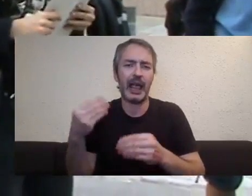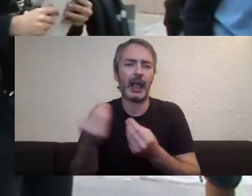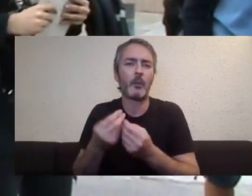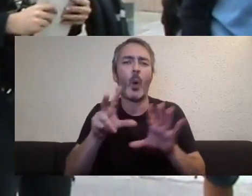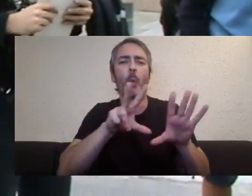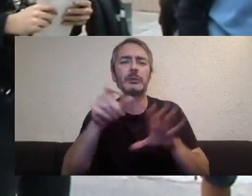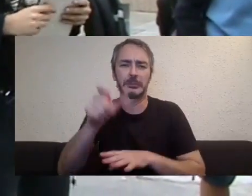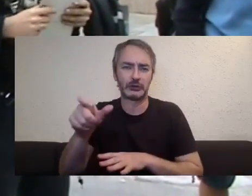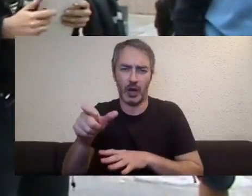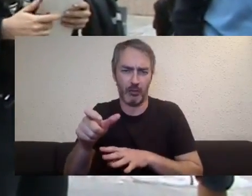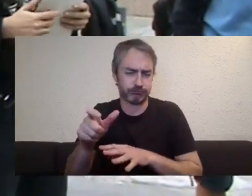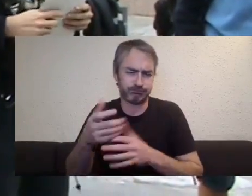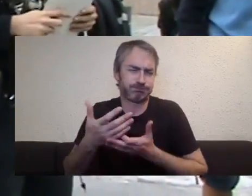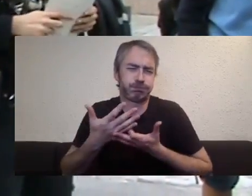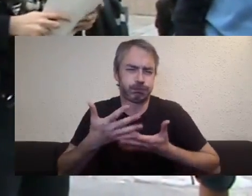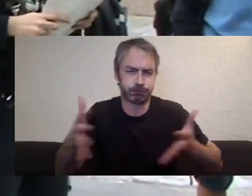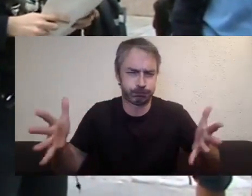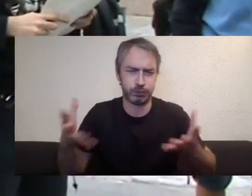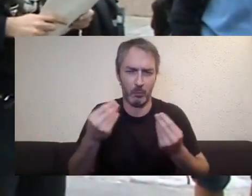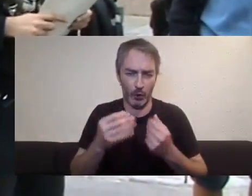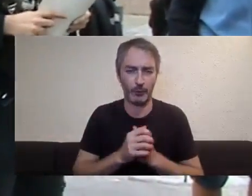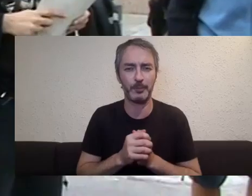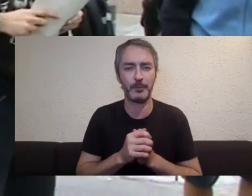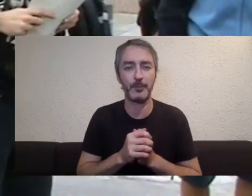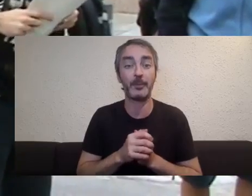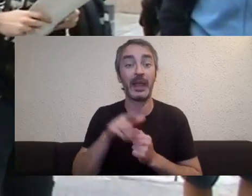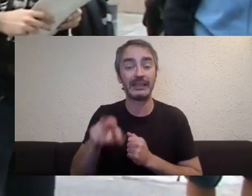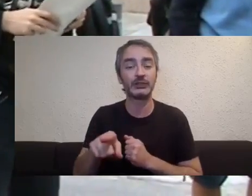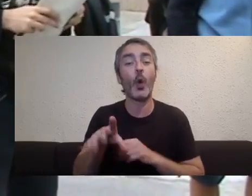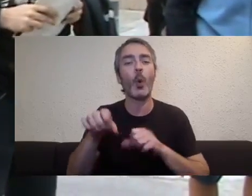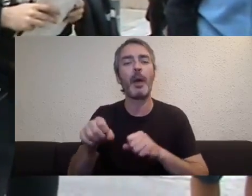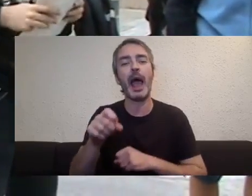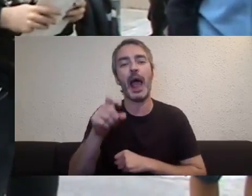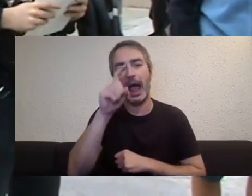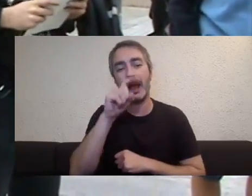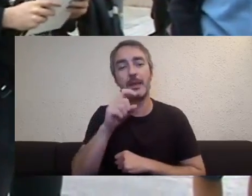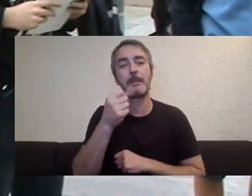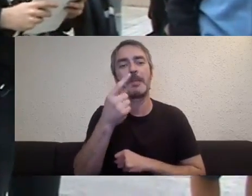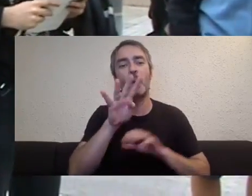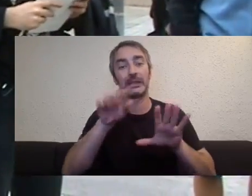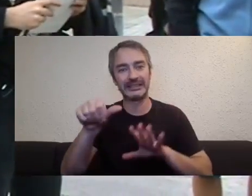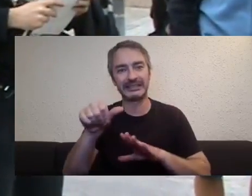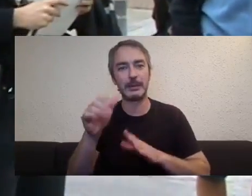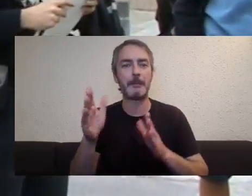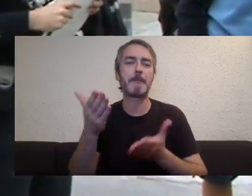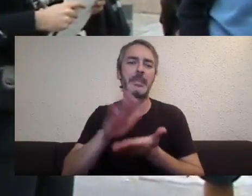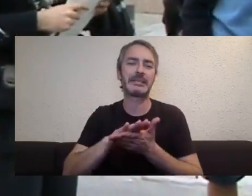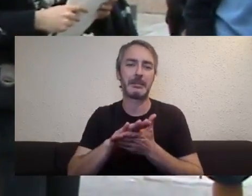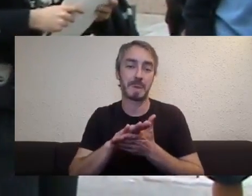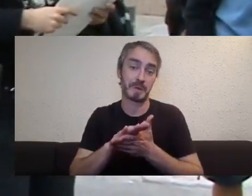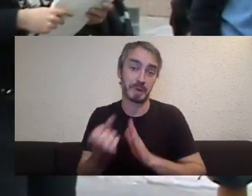el casal amb tres pisos també, i a la nau hi cabien unes 800 persones, per la qual cosa era bastant gran. I això va ocupar al març del